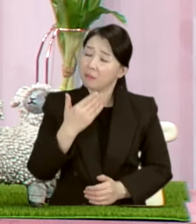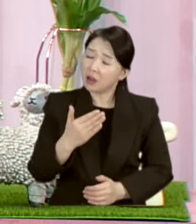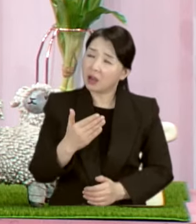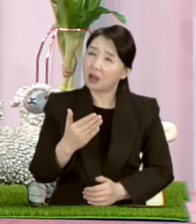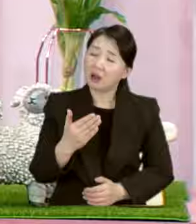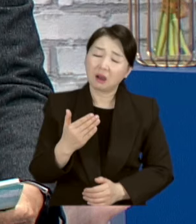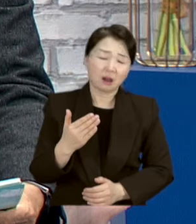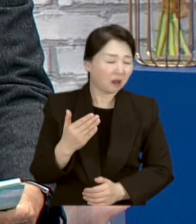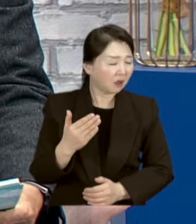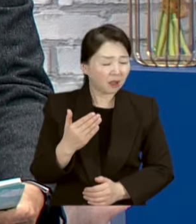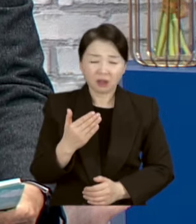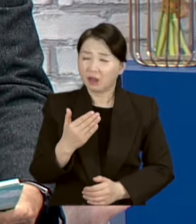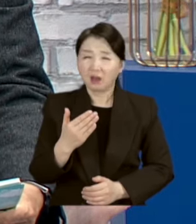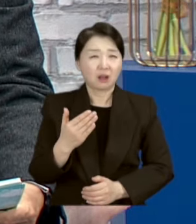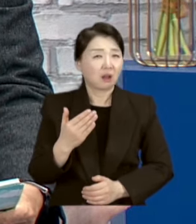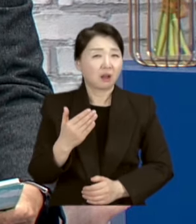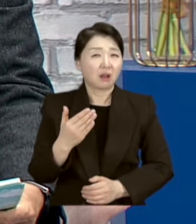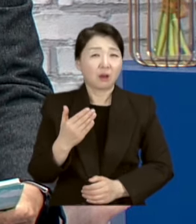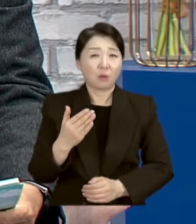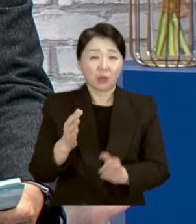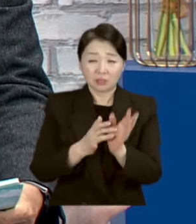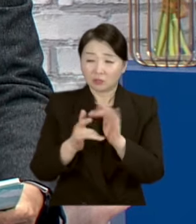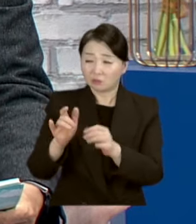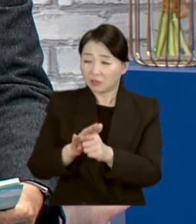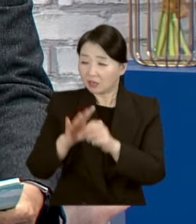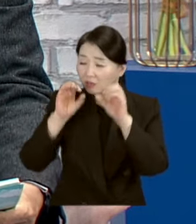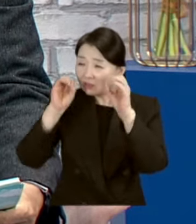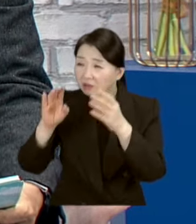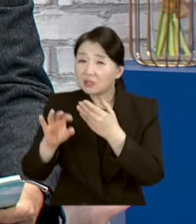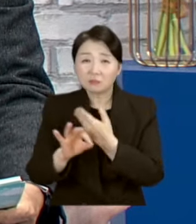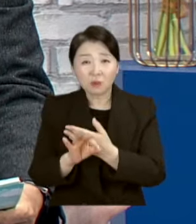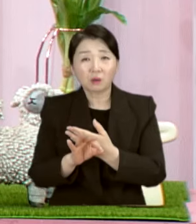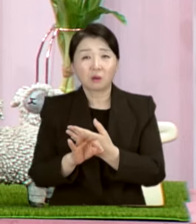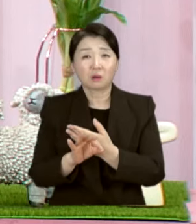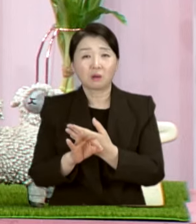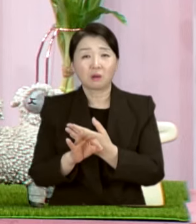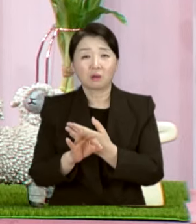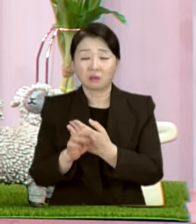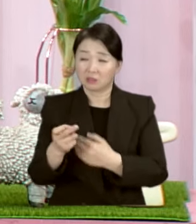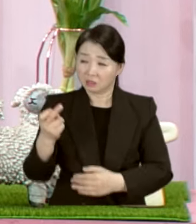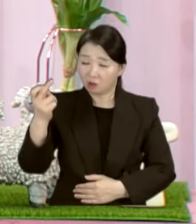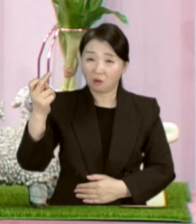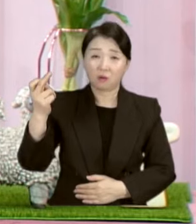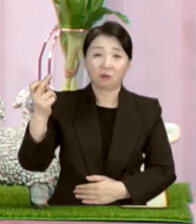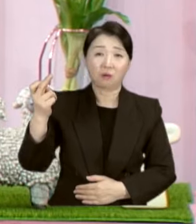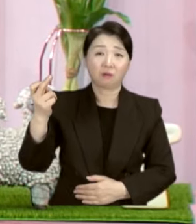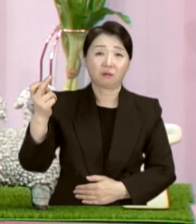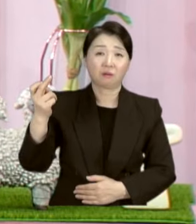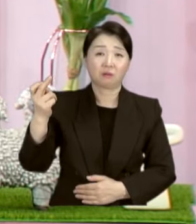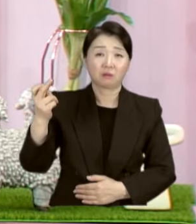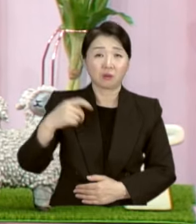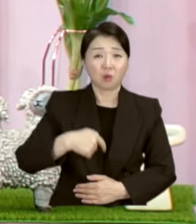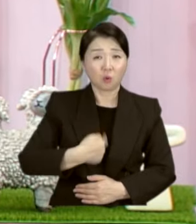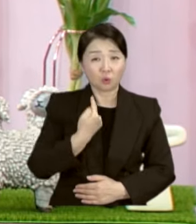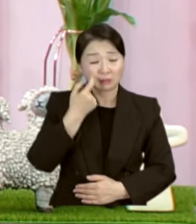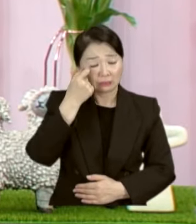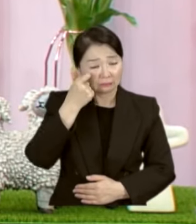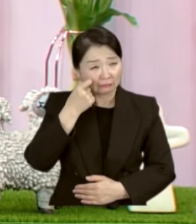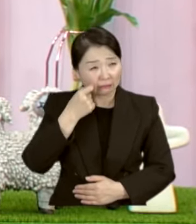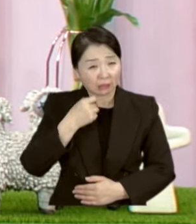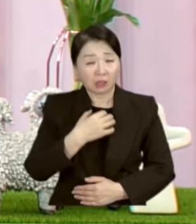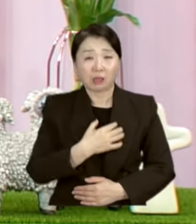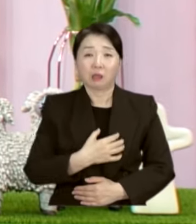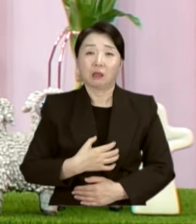선택을 했을까. 내가 그 형한테 예수님의 사랑을 조금이라도 전했더라면 그 형이 이렇게 혼자